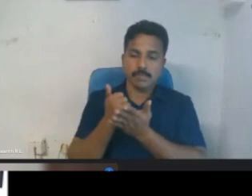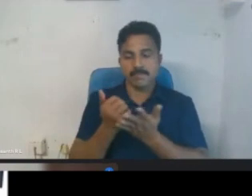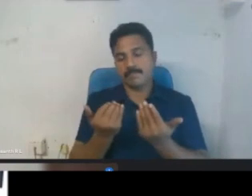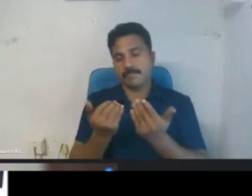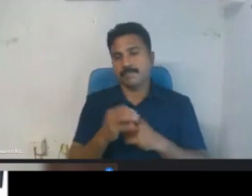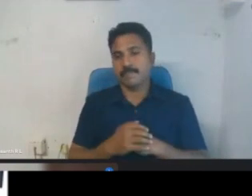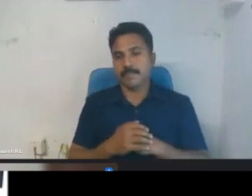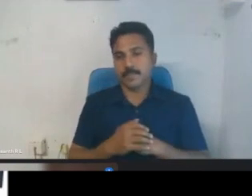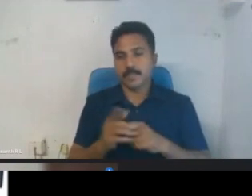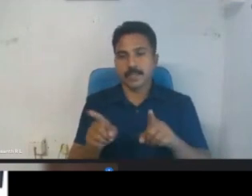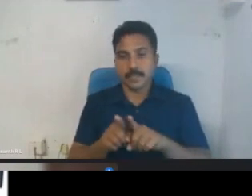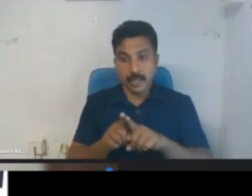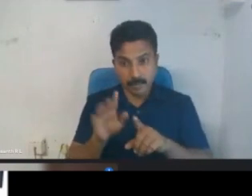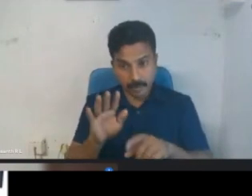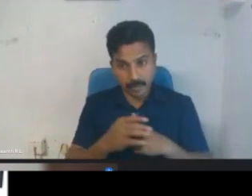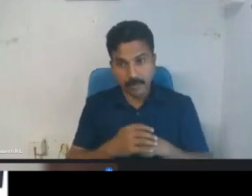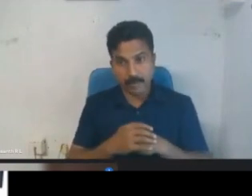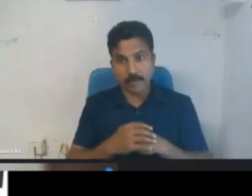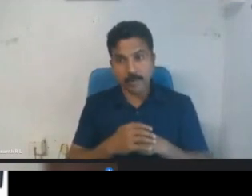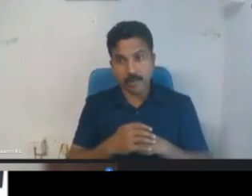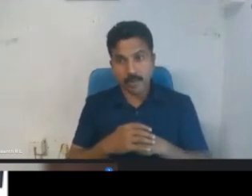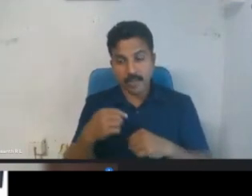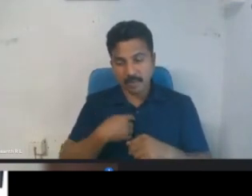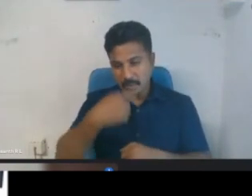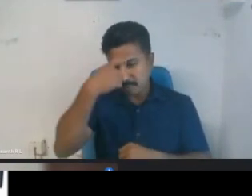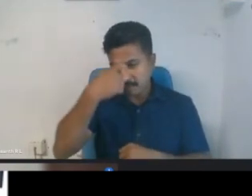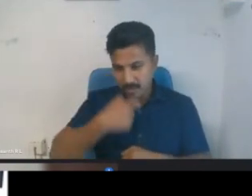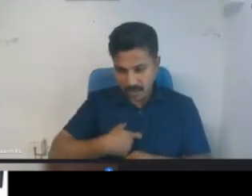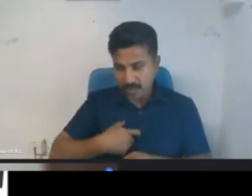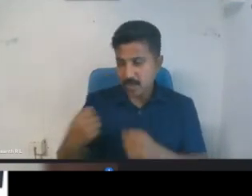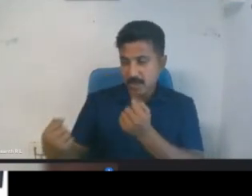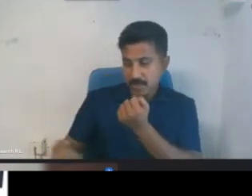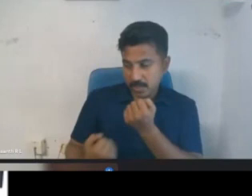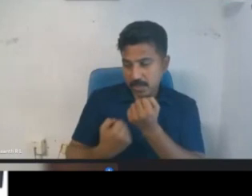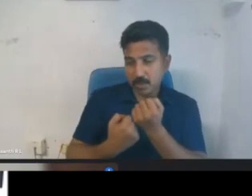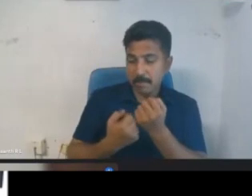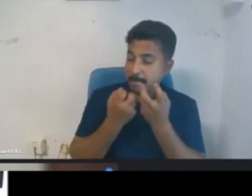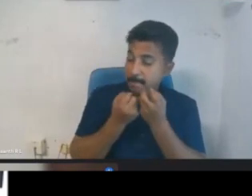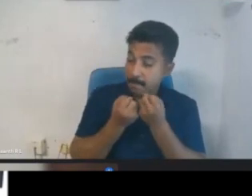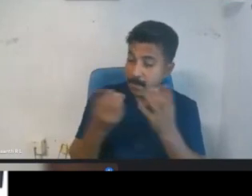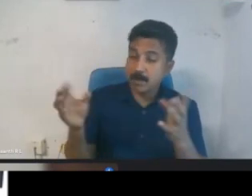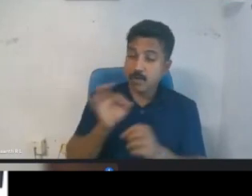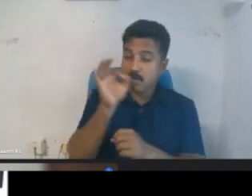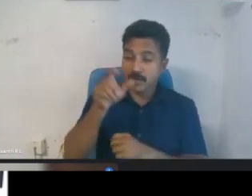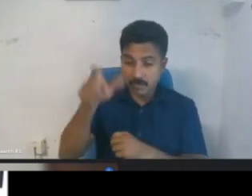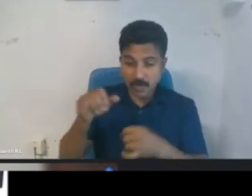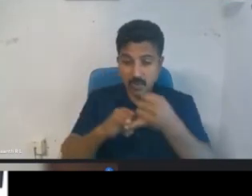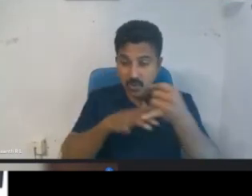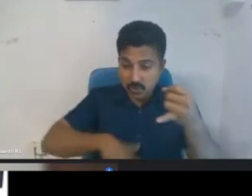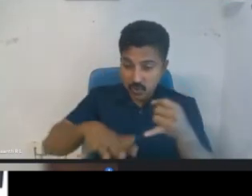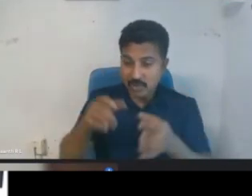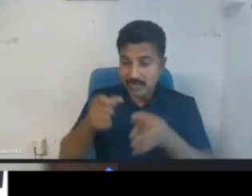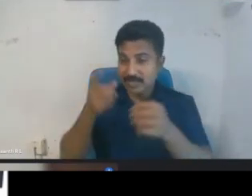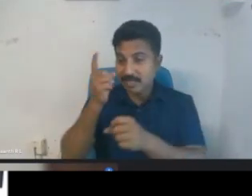കഴിയുന്നതാണ്. അതുപോലെ നേരത്തെ പറഞ്ഞതുപോലെ നമുക്ക് വ്യക്തിപരമായിട്ടുള്ള പിന്തുണയ്ക്കായിട്ട് ഒരുപാട് ഉദ്യോഗസ്ഥർ, ഈ സാമൂഹിക നീതി